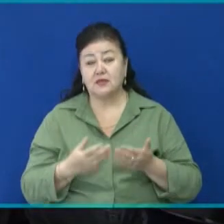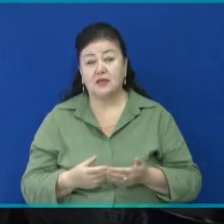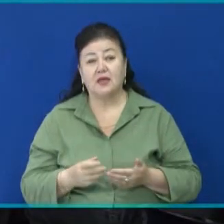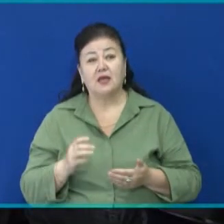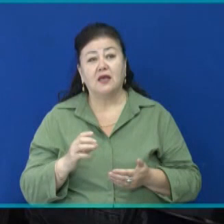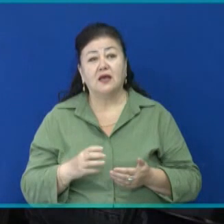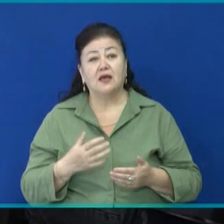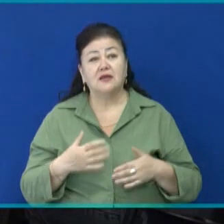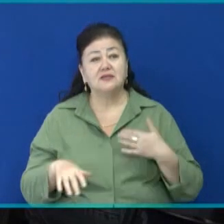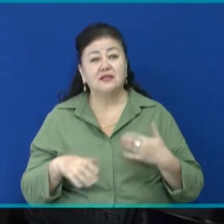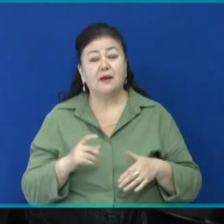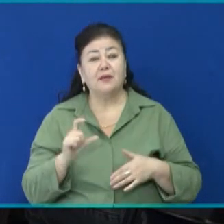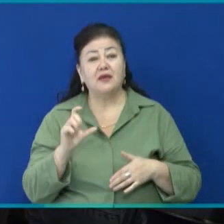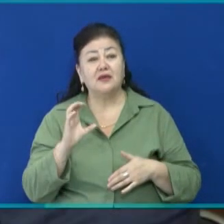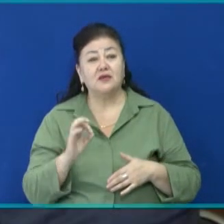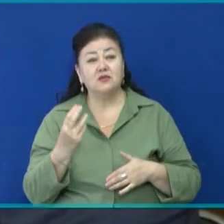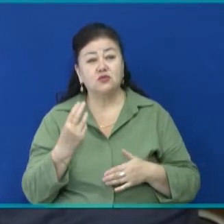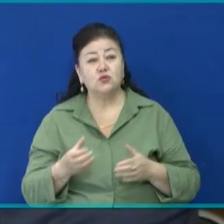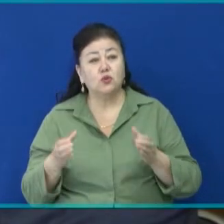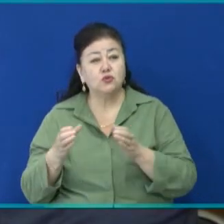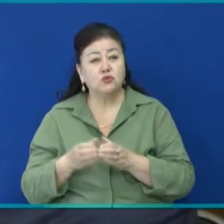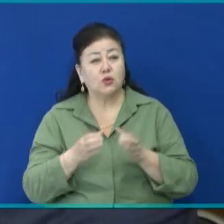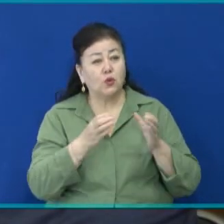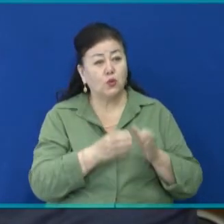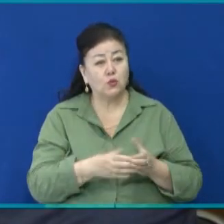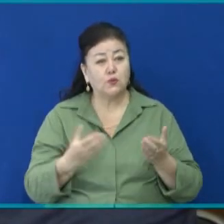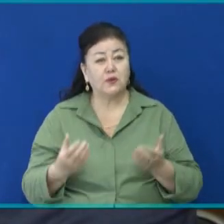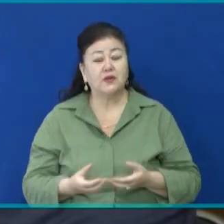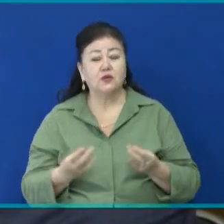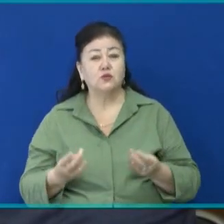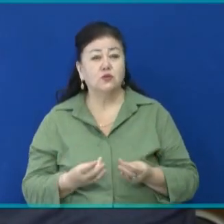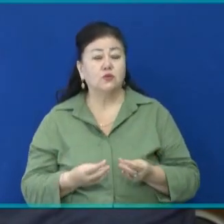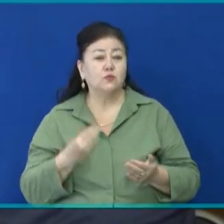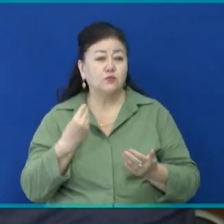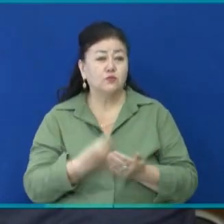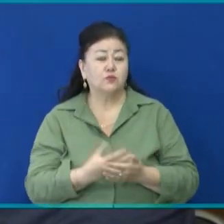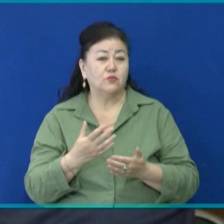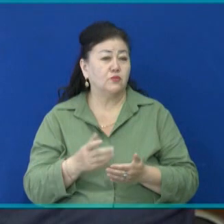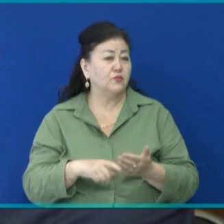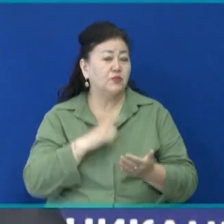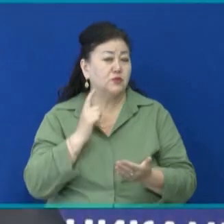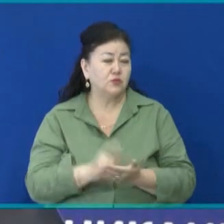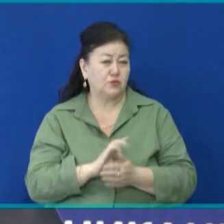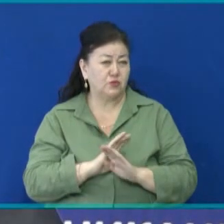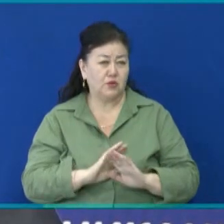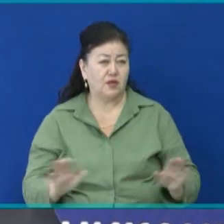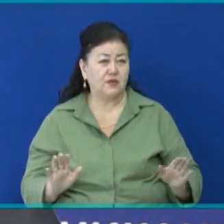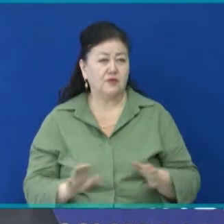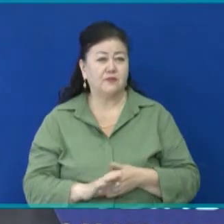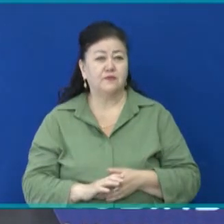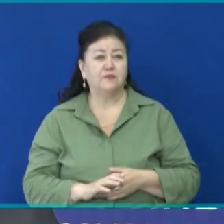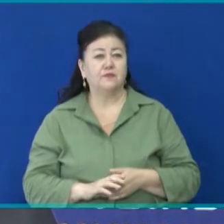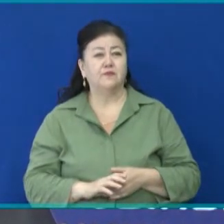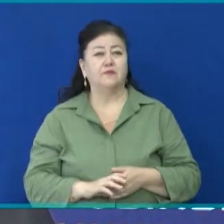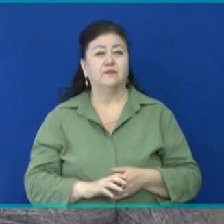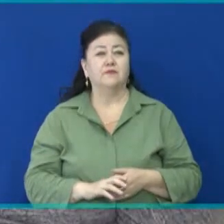әлеуметтік осал топтары үшін тұрғын үй көмегі тетігі есебінен және әкімдіктер есебінен тарифтердің өсуін болдырмау қарастырылған. Согласно правилу